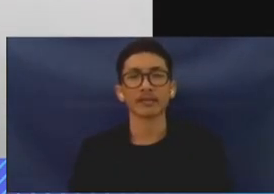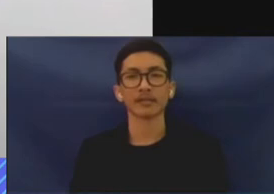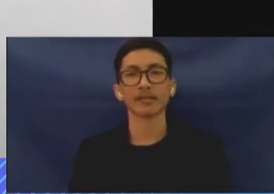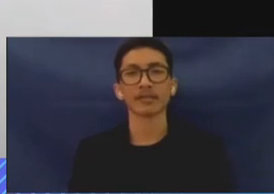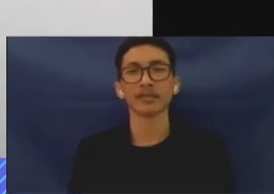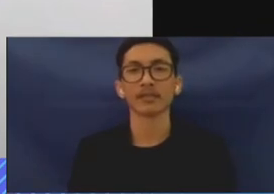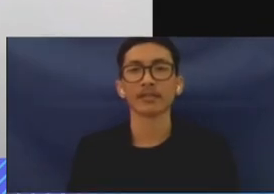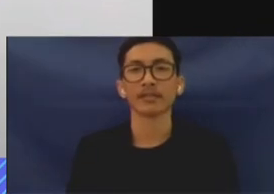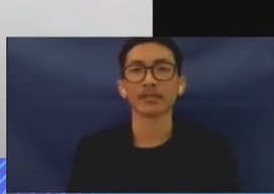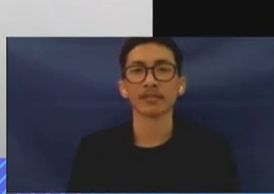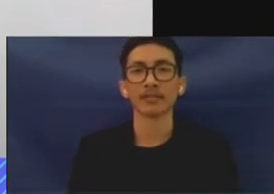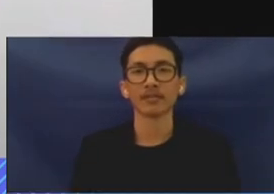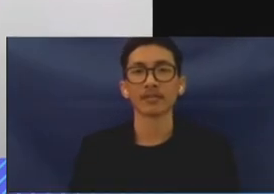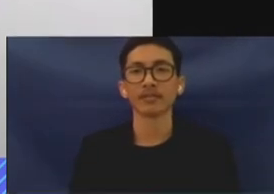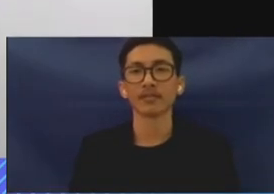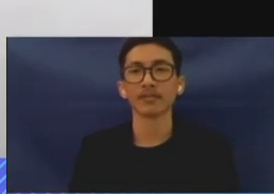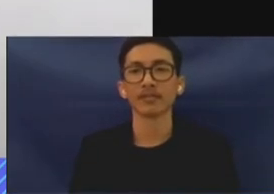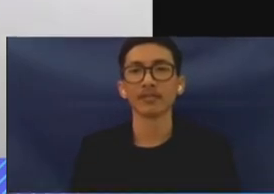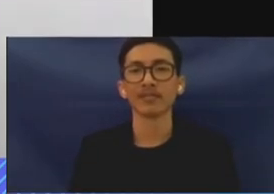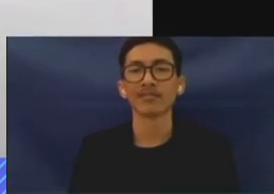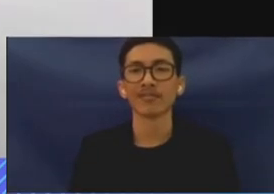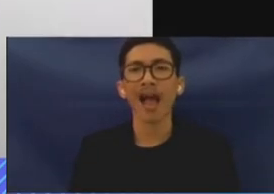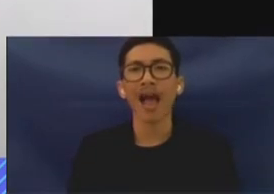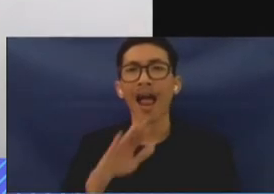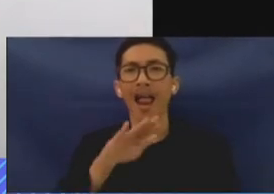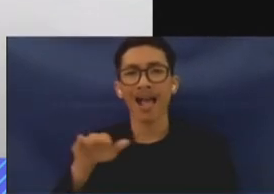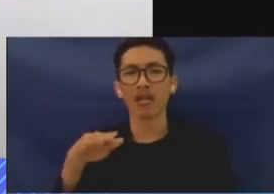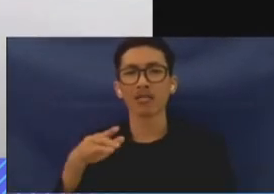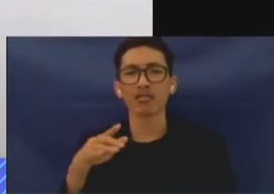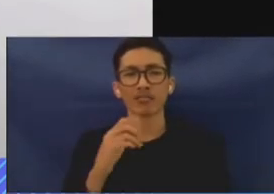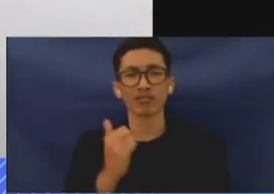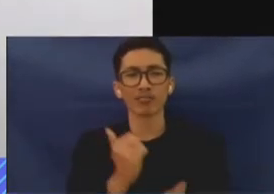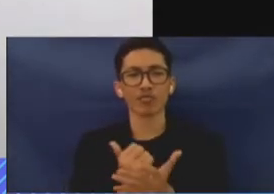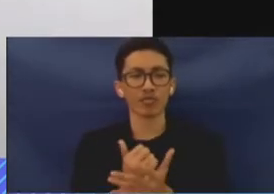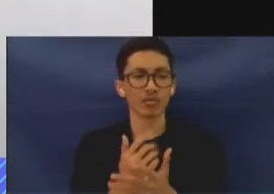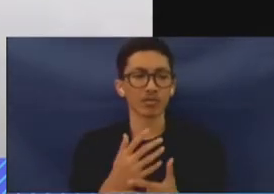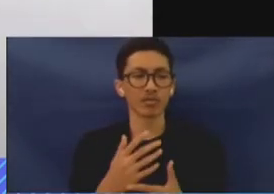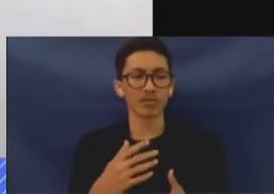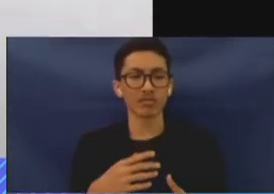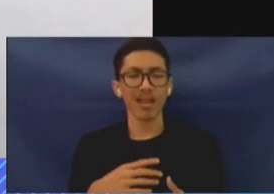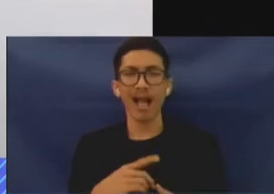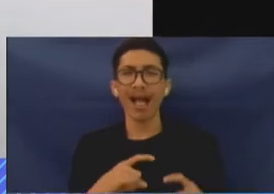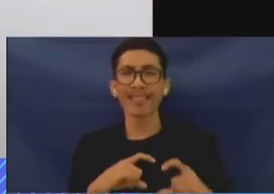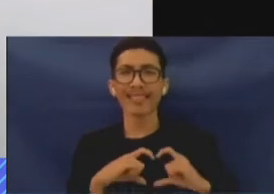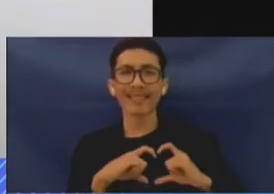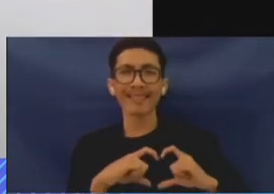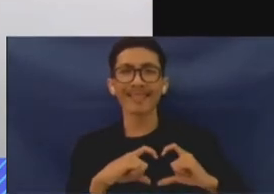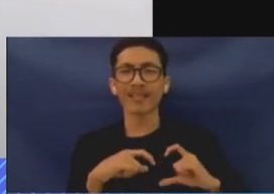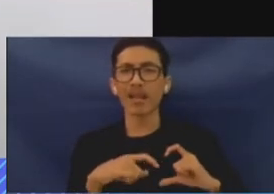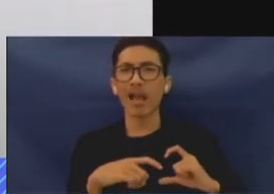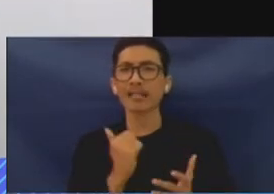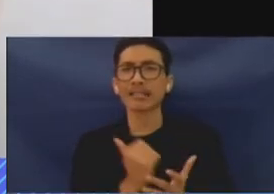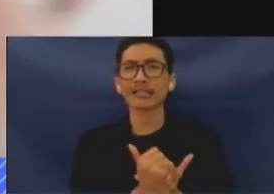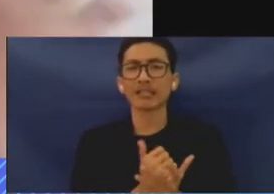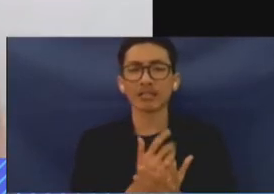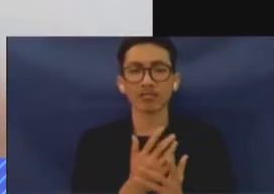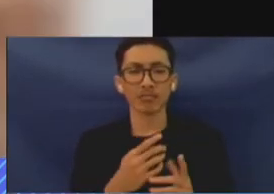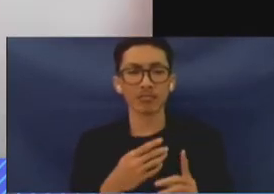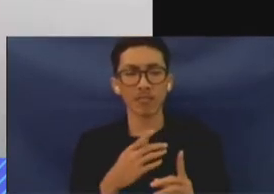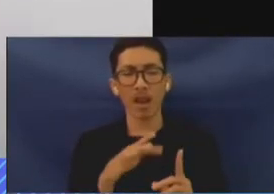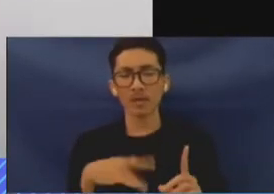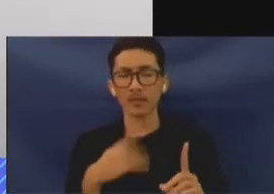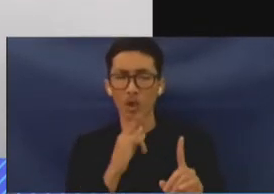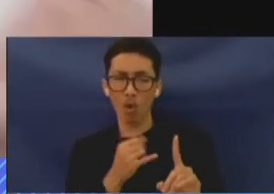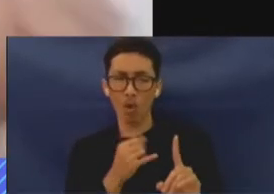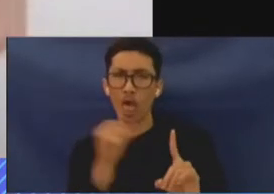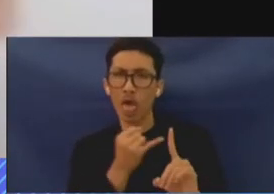sebenarnya anak-anak itu jiwanya murni gitu loh. Mereka itu nggak akan berpikir tentang oh kamu tuh nggak dengar, aku tuh nggak dengar, atau kamu